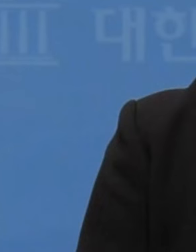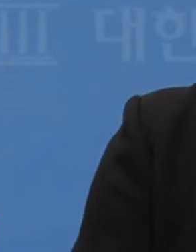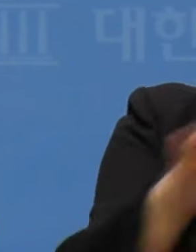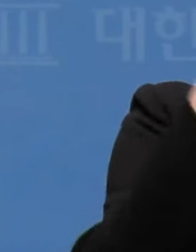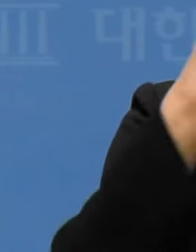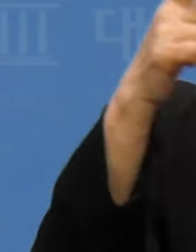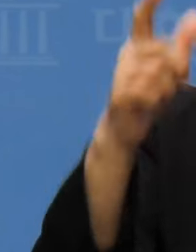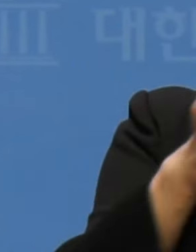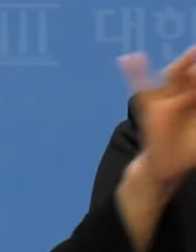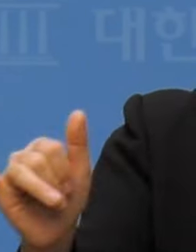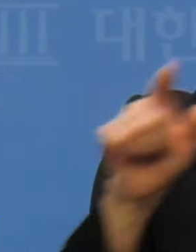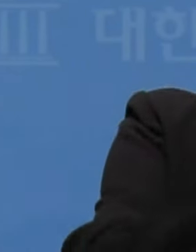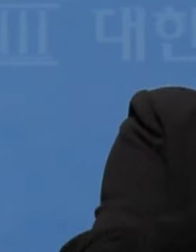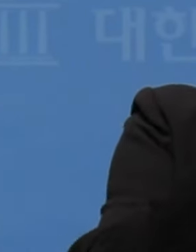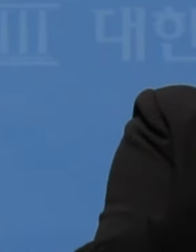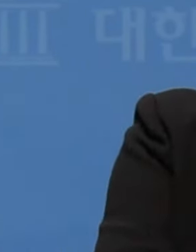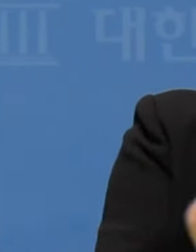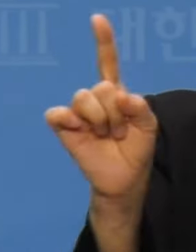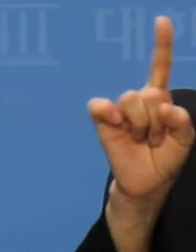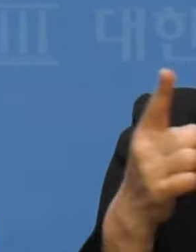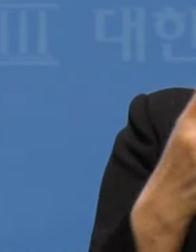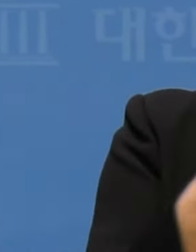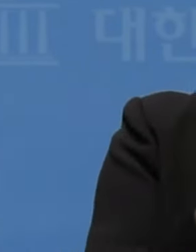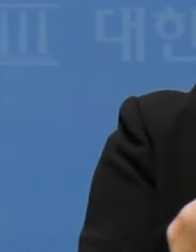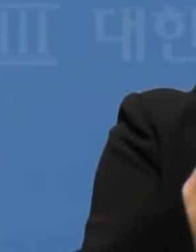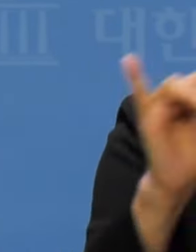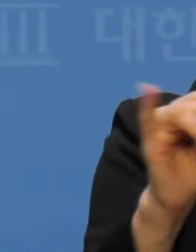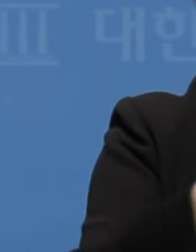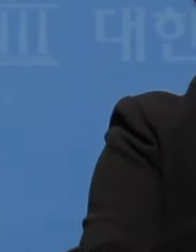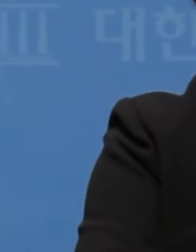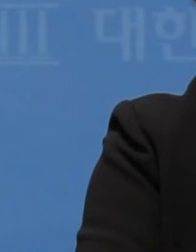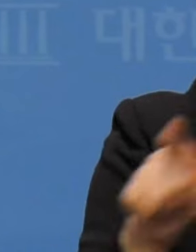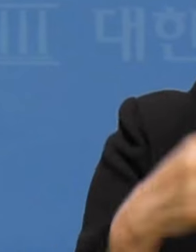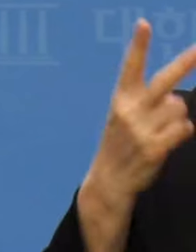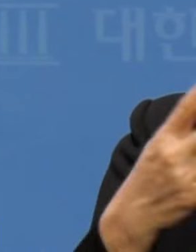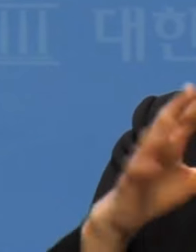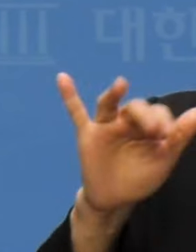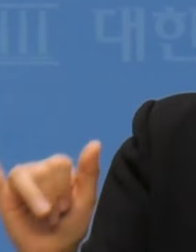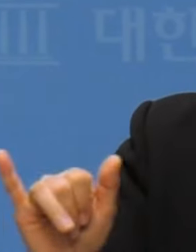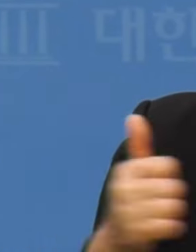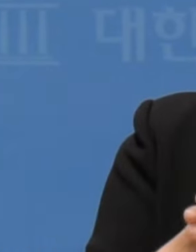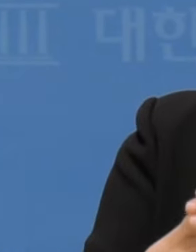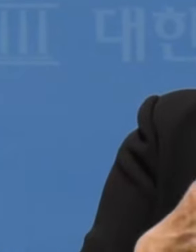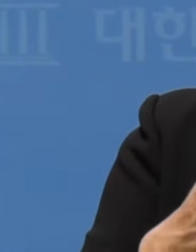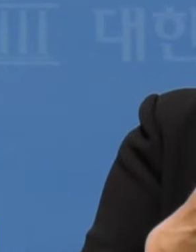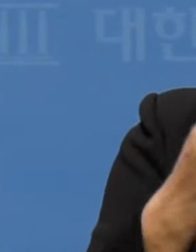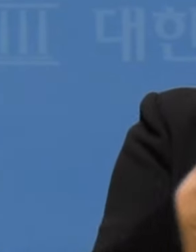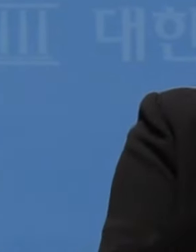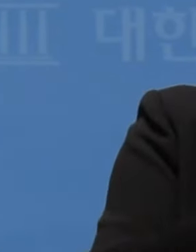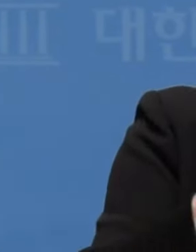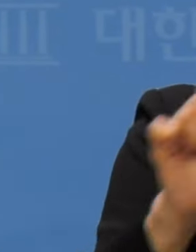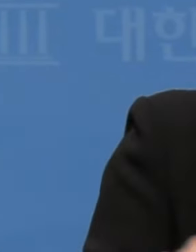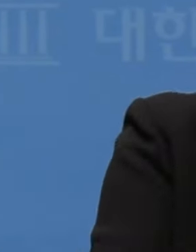우리 용산 구민들에게 가장 중요한 것은 첫째도 민심, 둘째도 민심, 첫째도